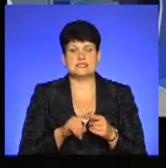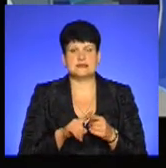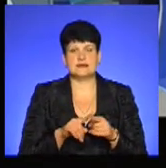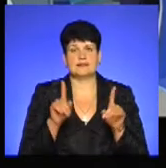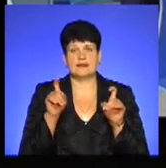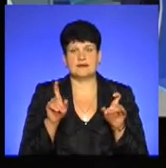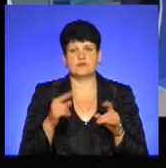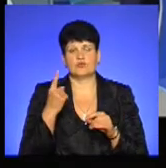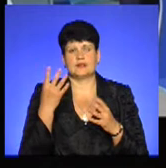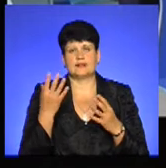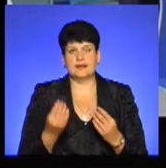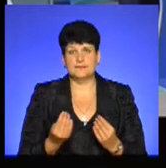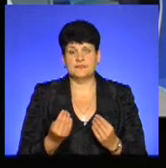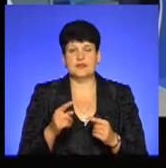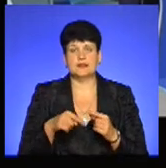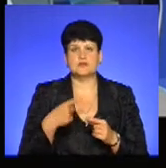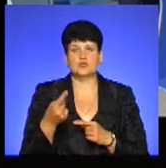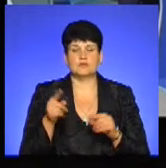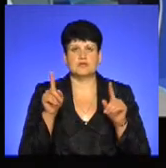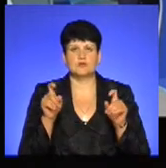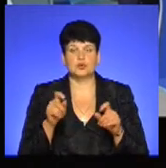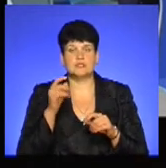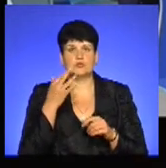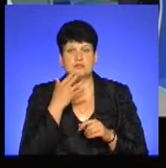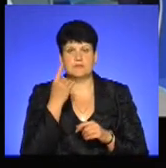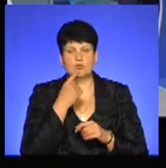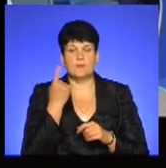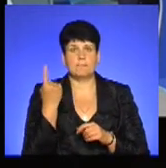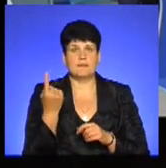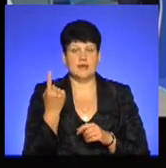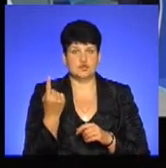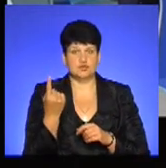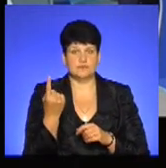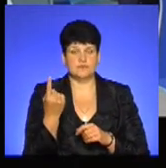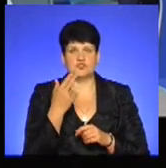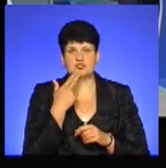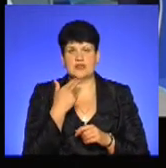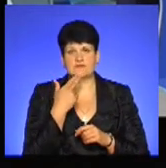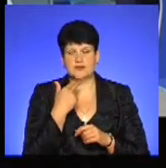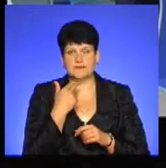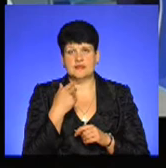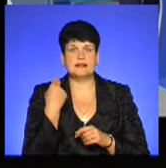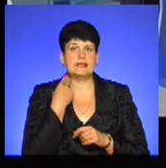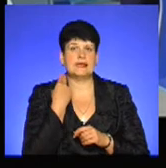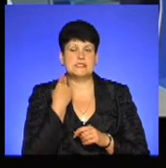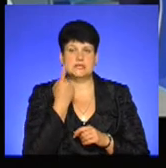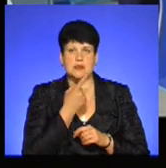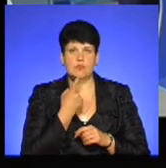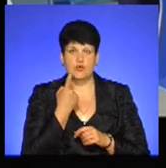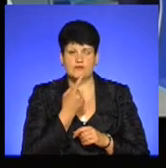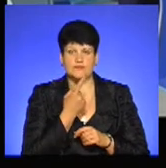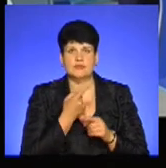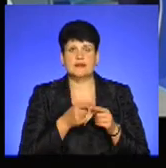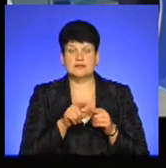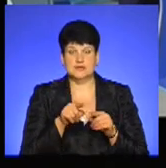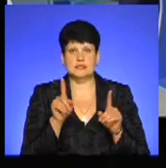в один день. Наступне тестування також з іноземної мови 1 червня з англійської мови. До речі, на цих